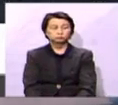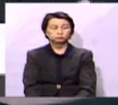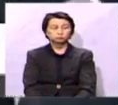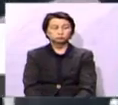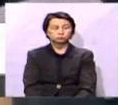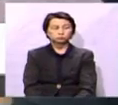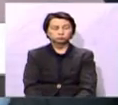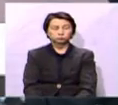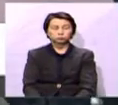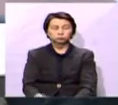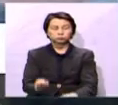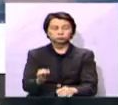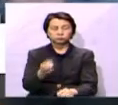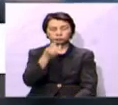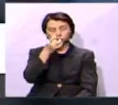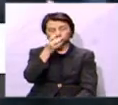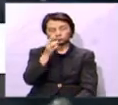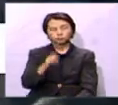Lutsina.